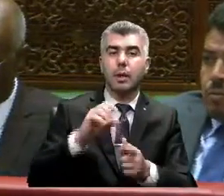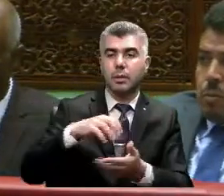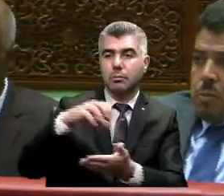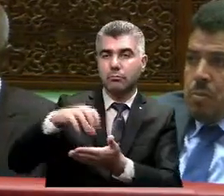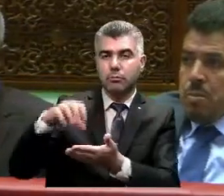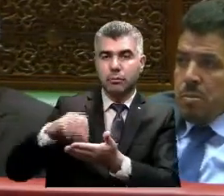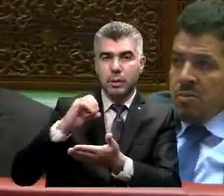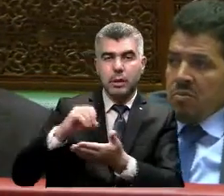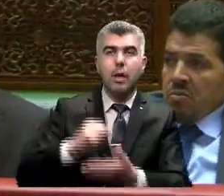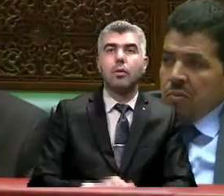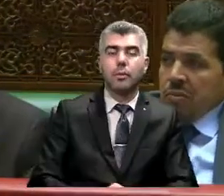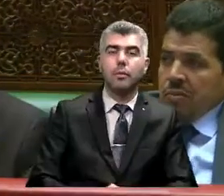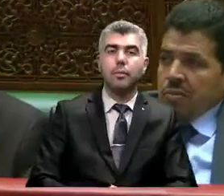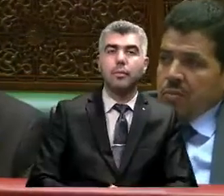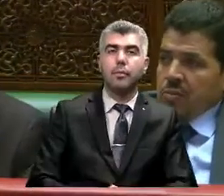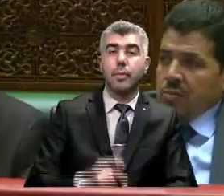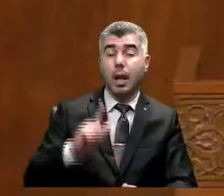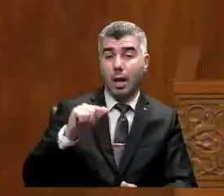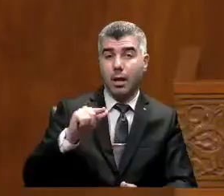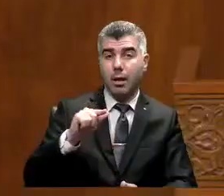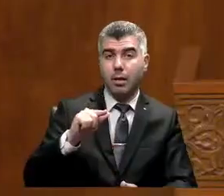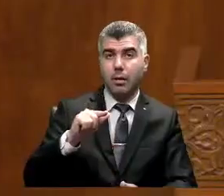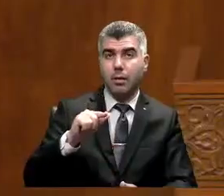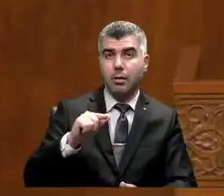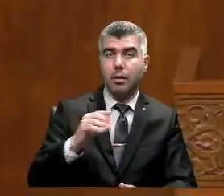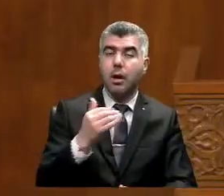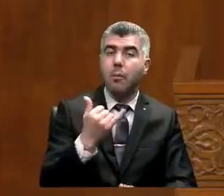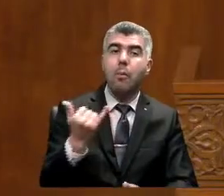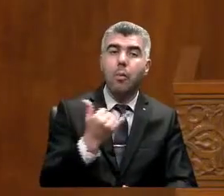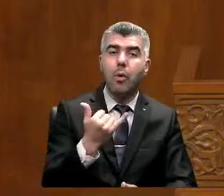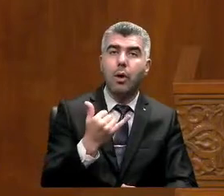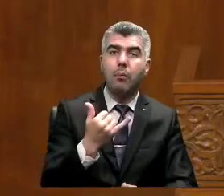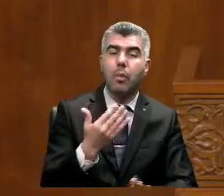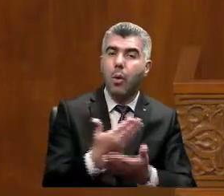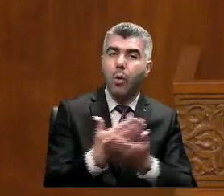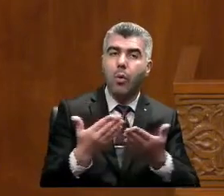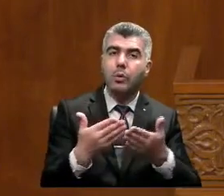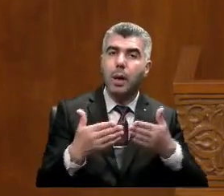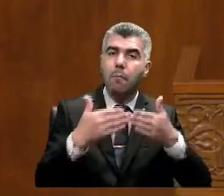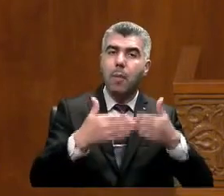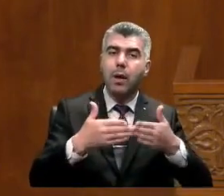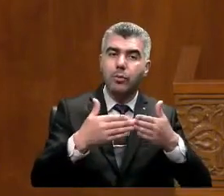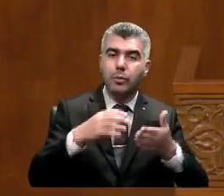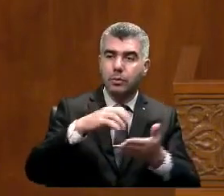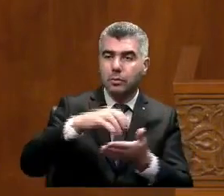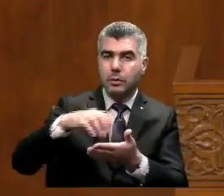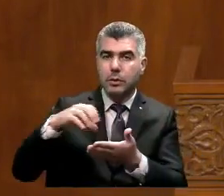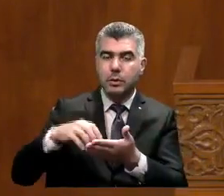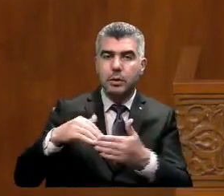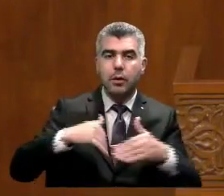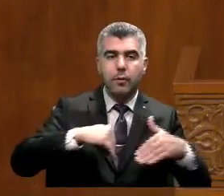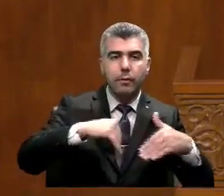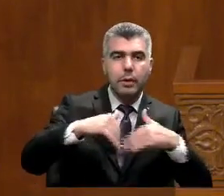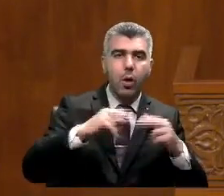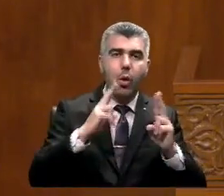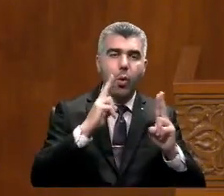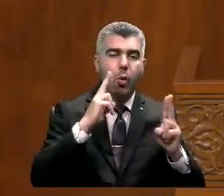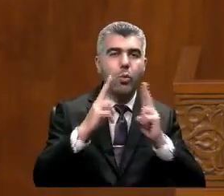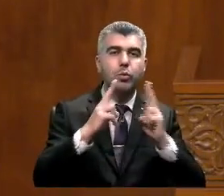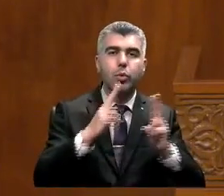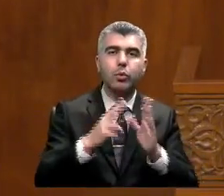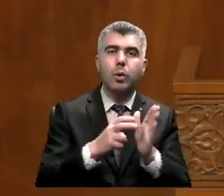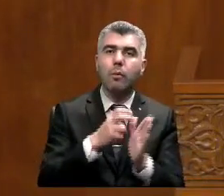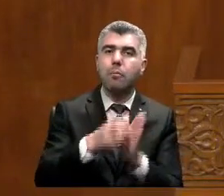والأطلسي، كما حرصت على ربط هذه الموانئ بشبكة طرق السيارة والسكك